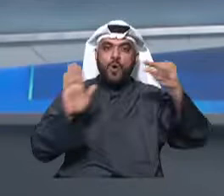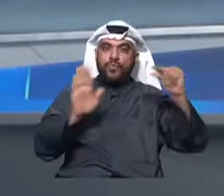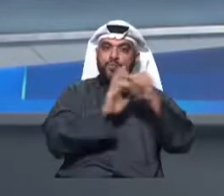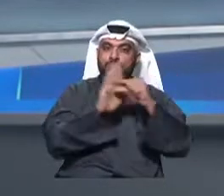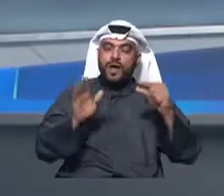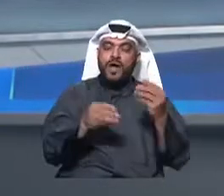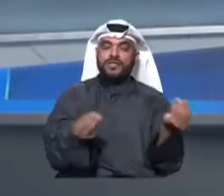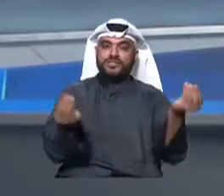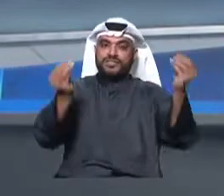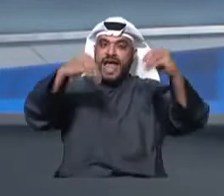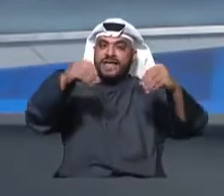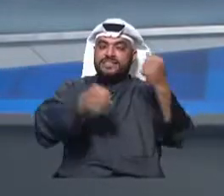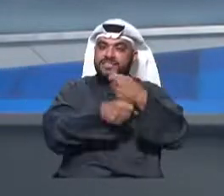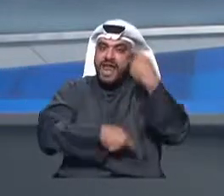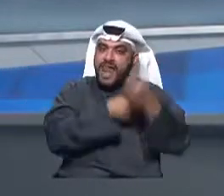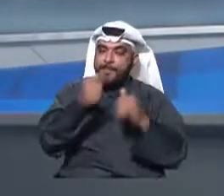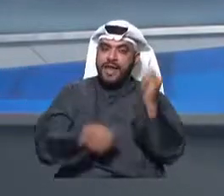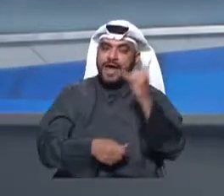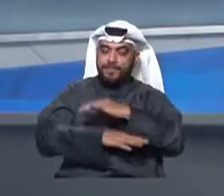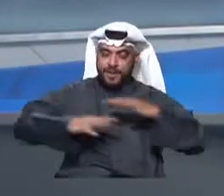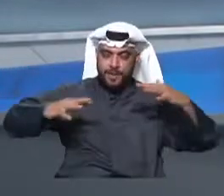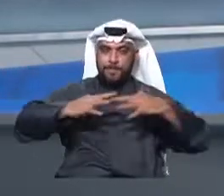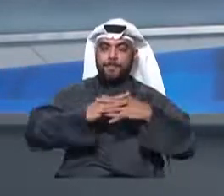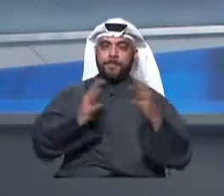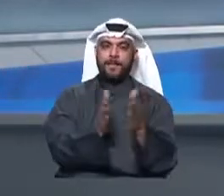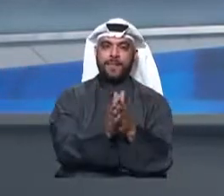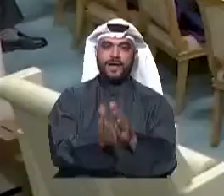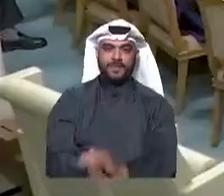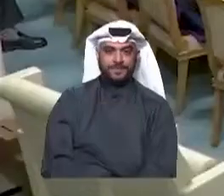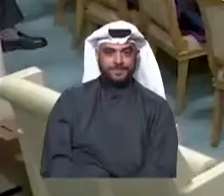بتعزيز العمل العربي المشترك.